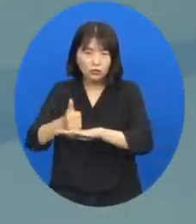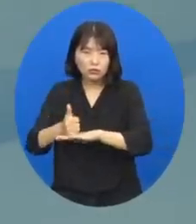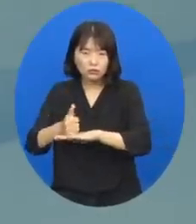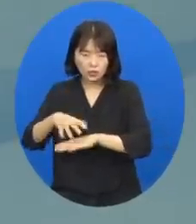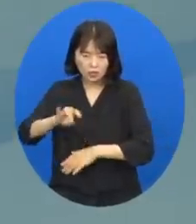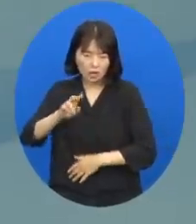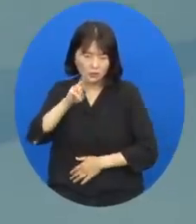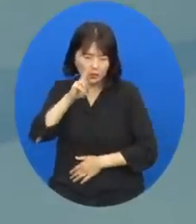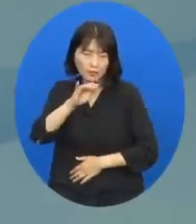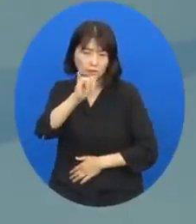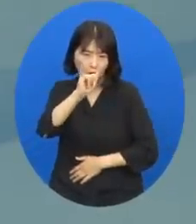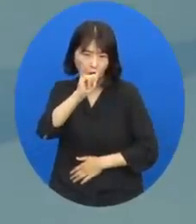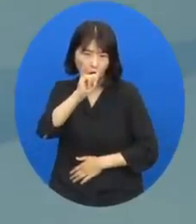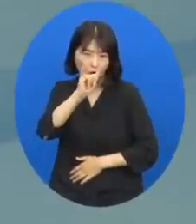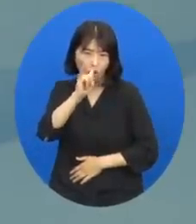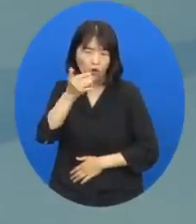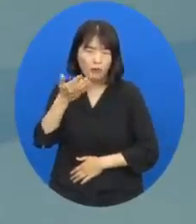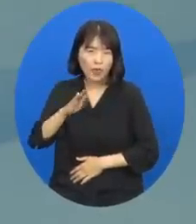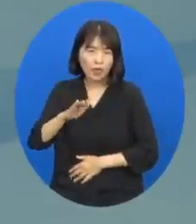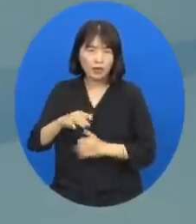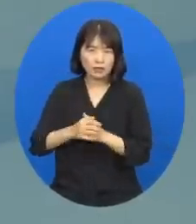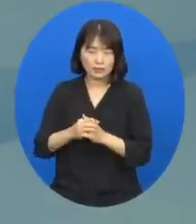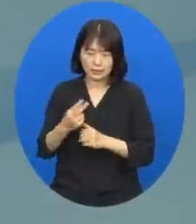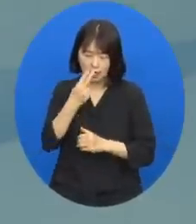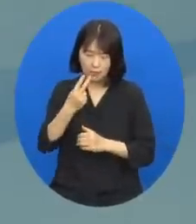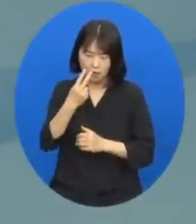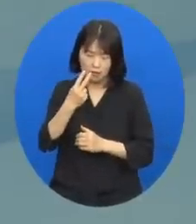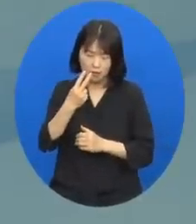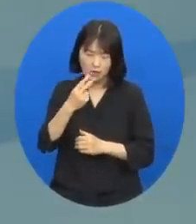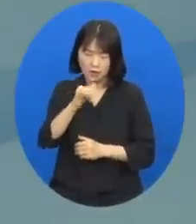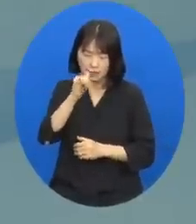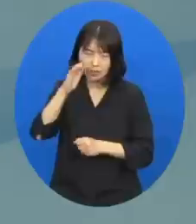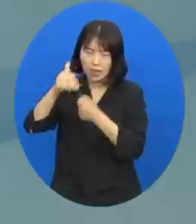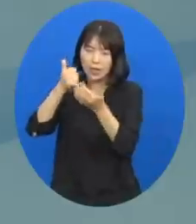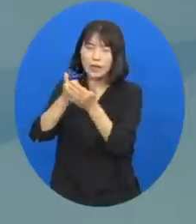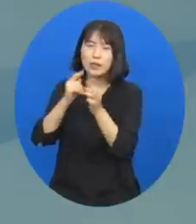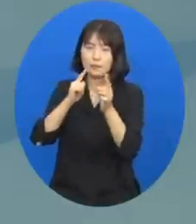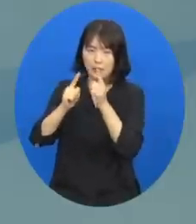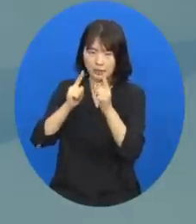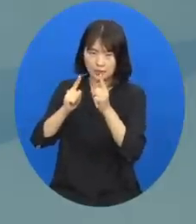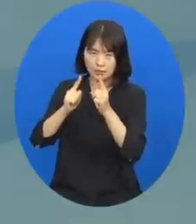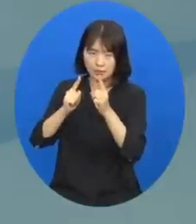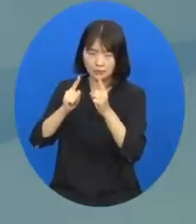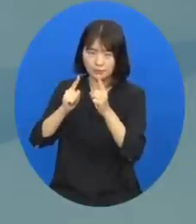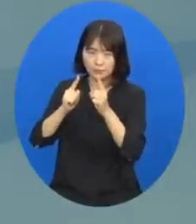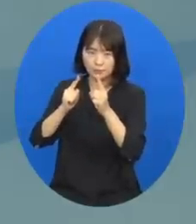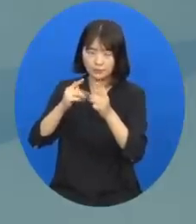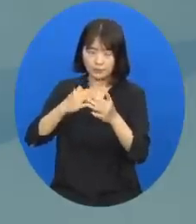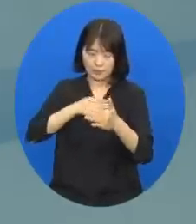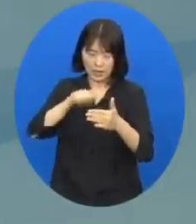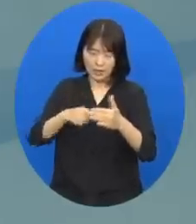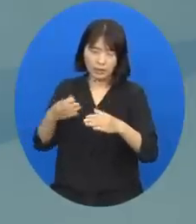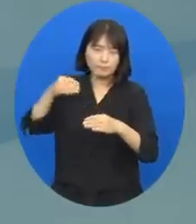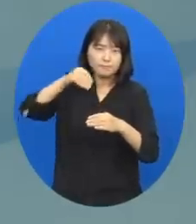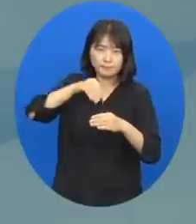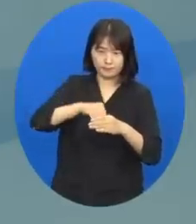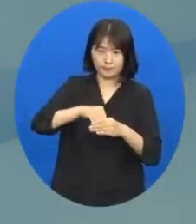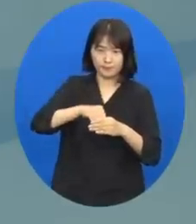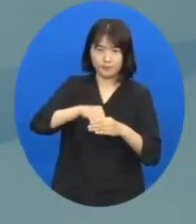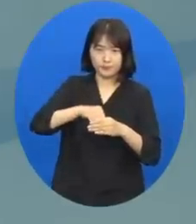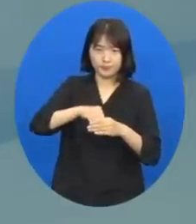있었지만 이제는 그 생명력이 있는 말씀 그 영생의 말씀이 내 안에 신겨 졌고 또한